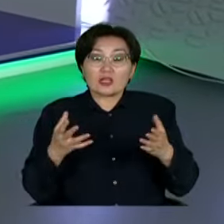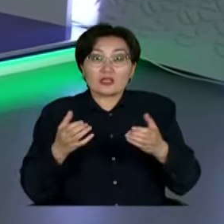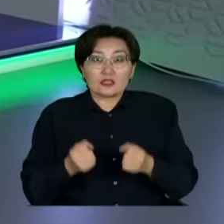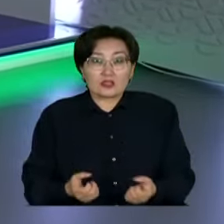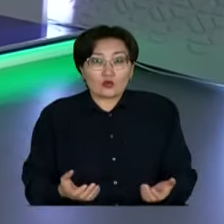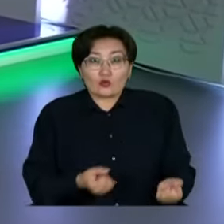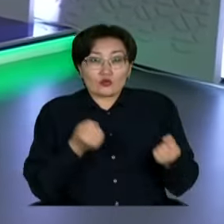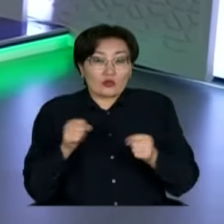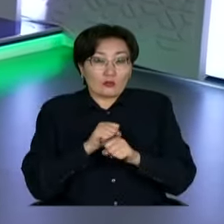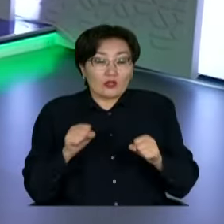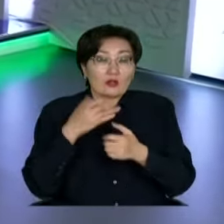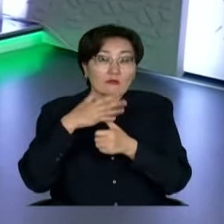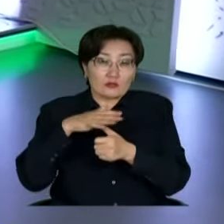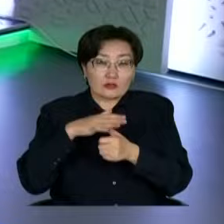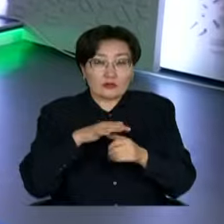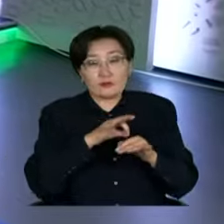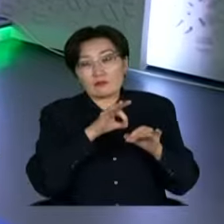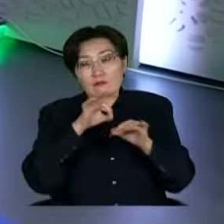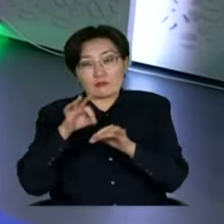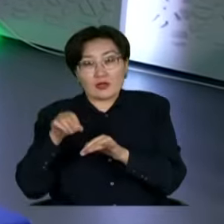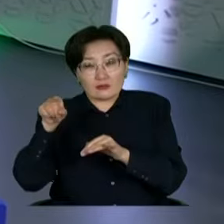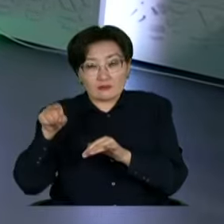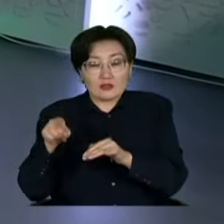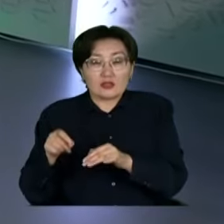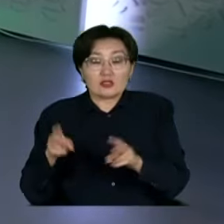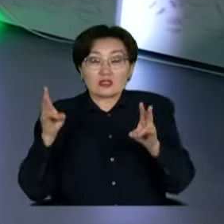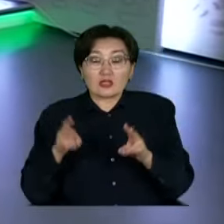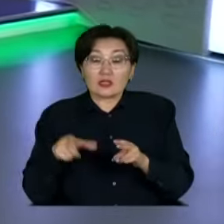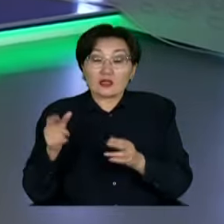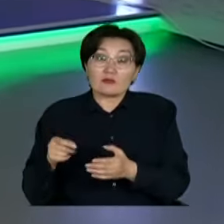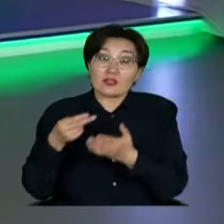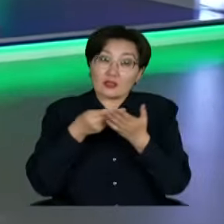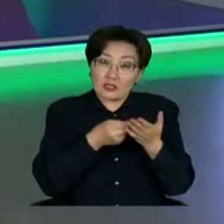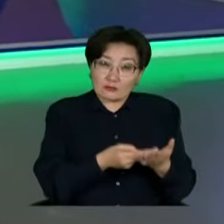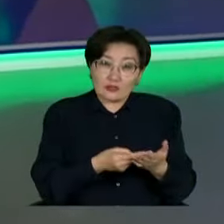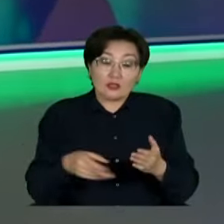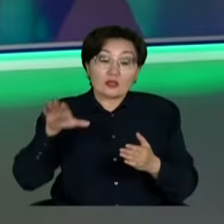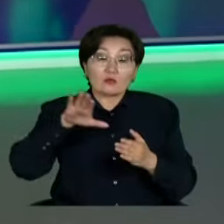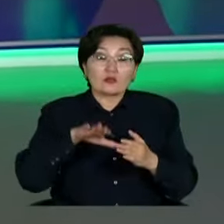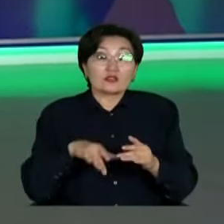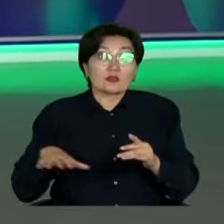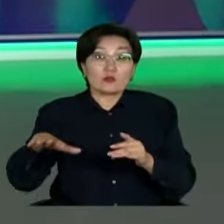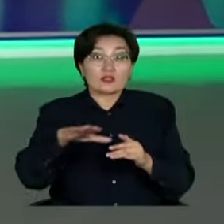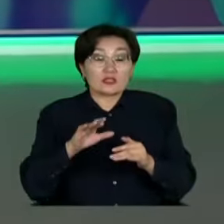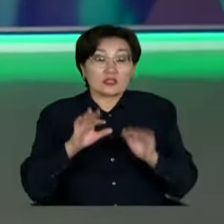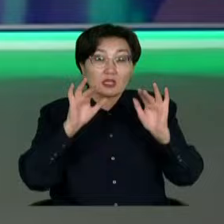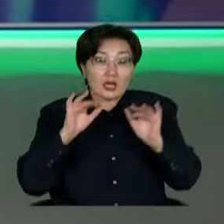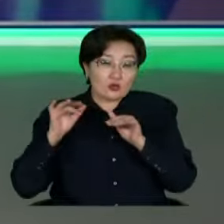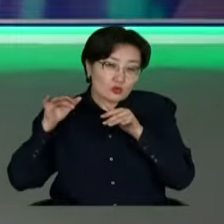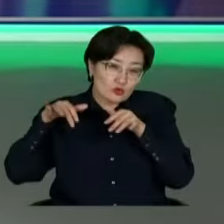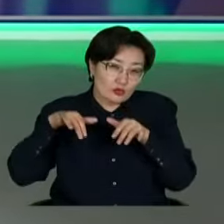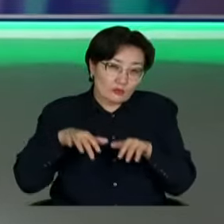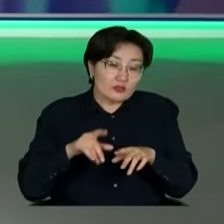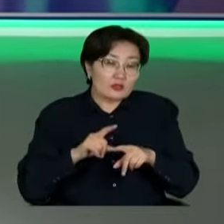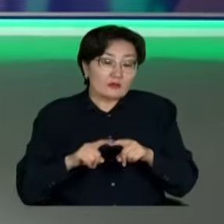тік сол вертолетпен барамыз ғой. Түсінікті. Ал енді таулы аймақтарда қыста қар көшкіні болады,